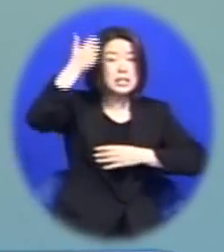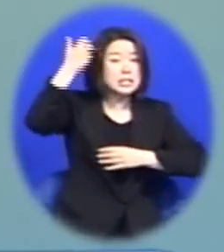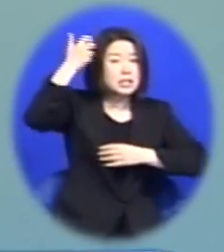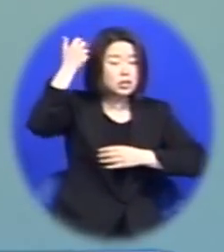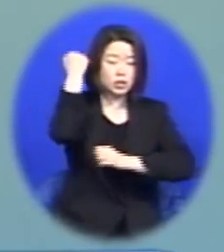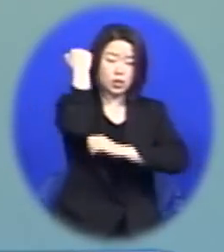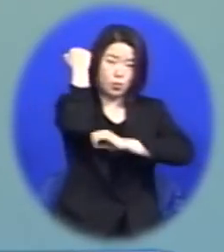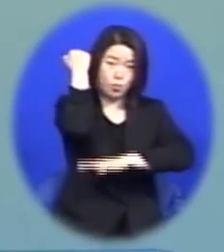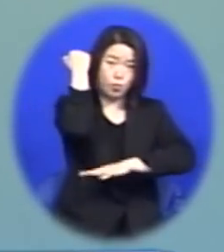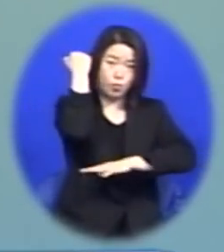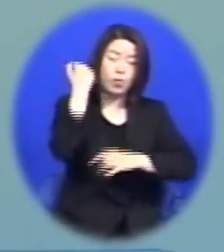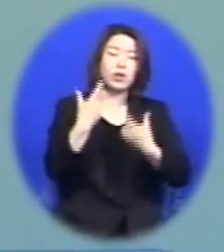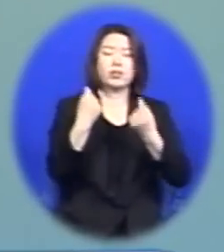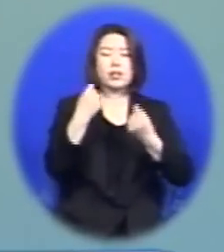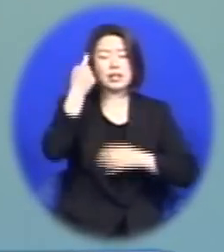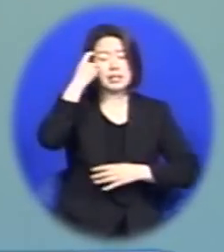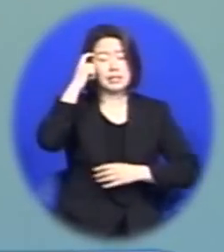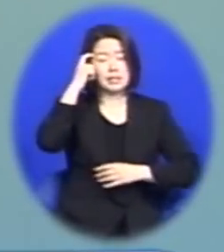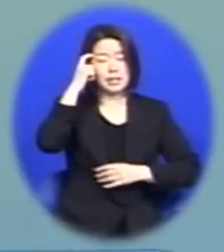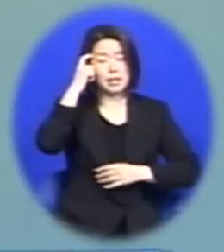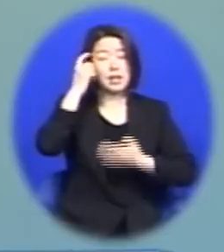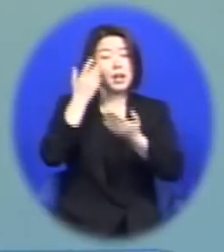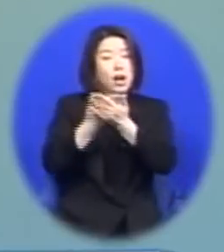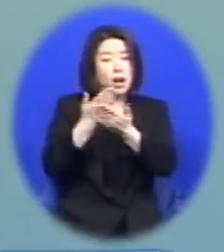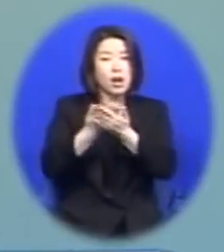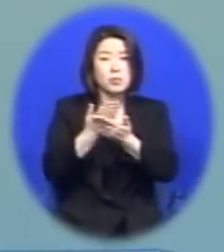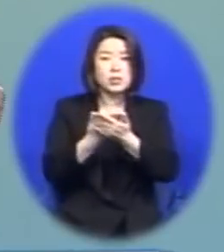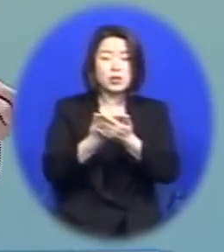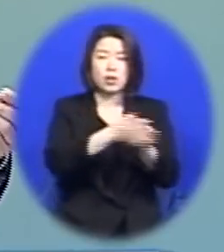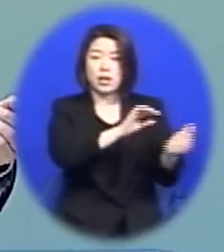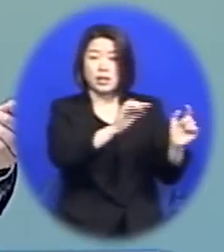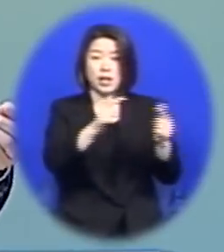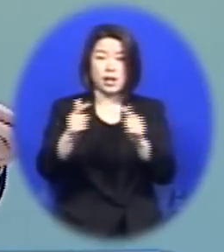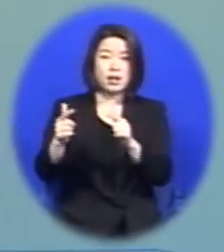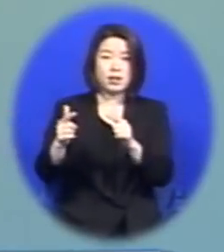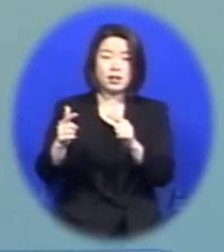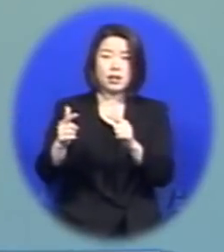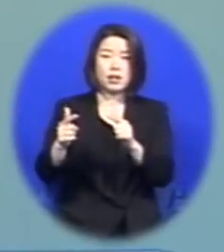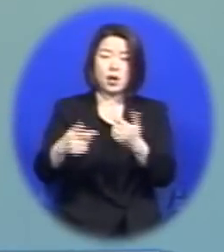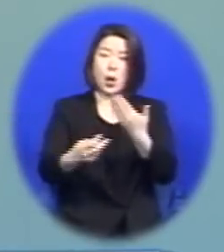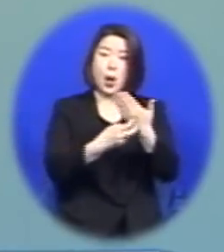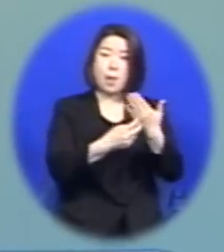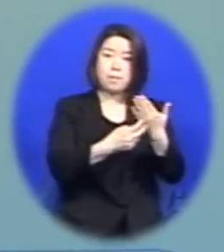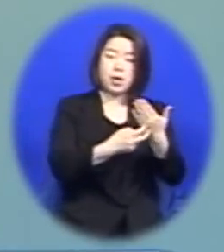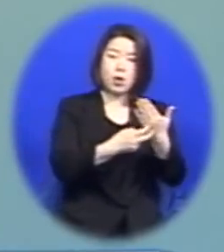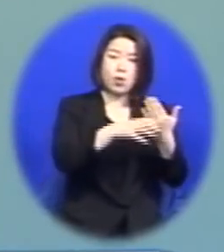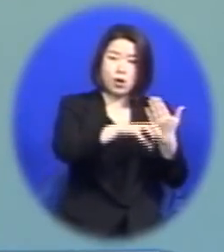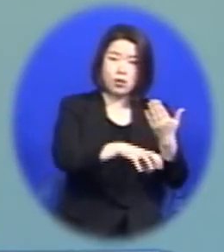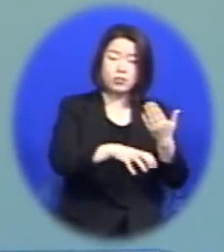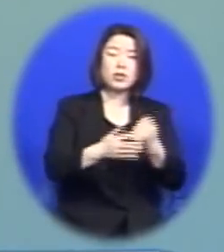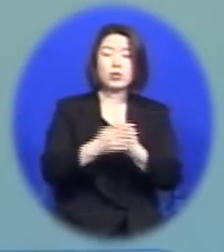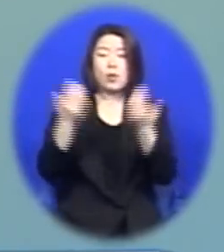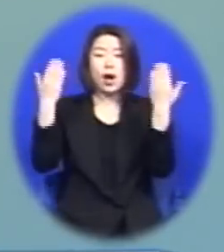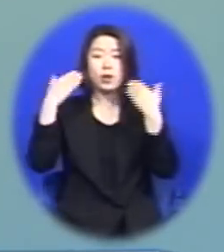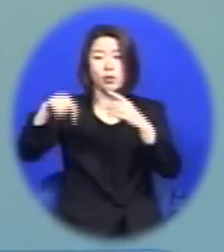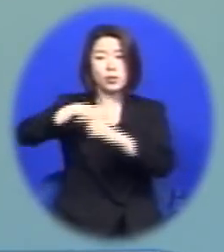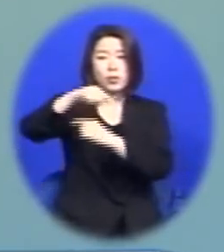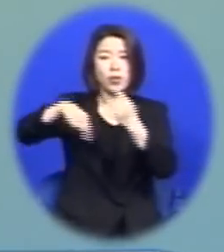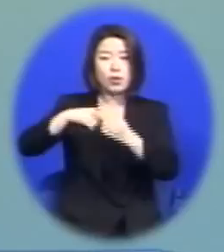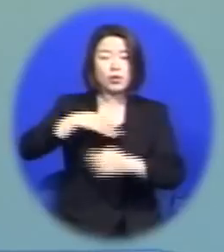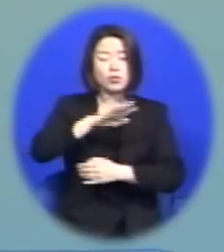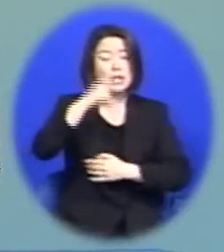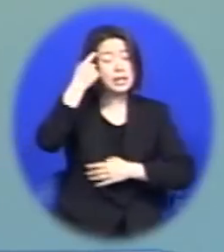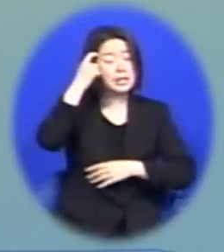창의적으로 정말 지혜를 구하면서 다양하게 병원 격려 학교경영 우리가